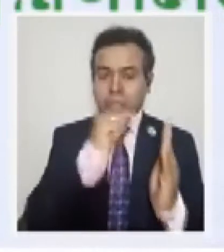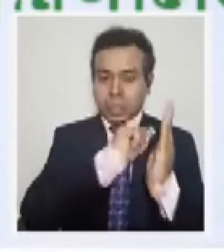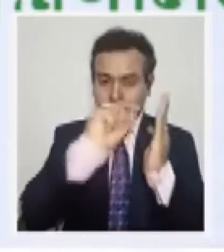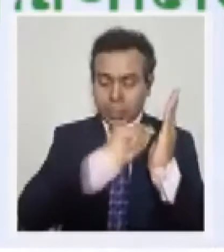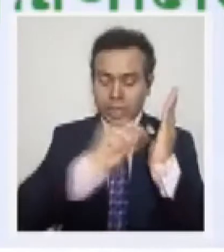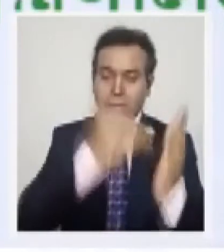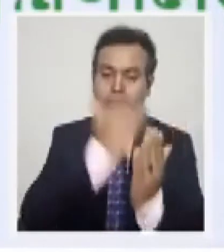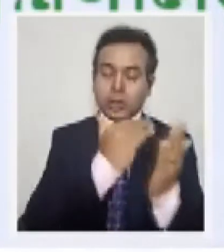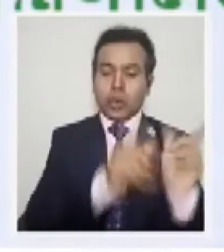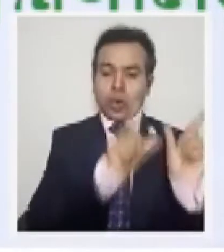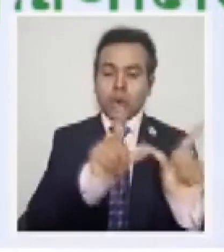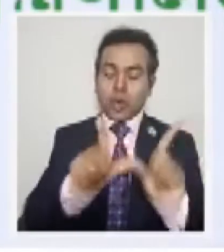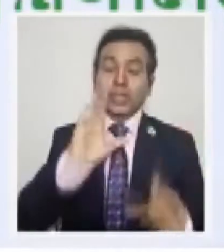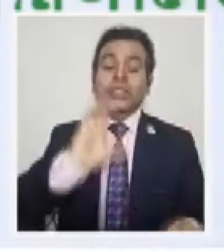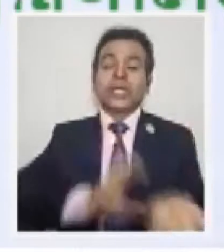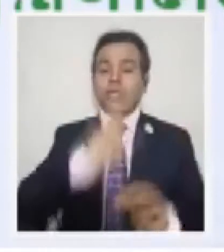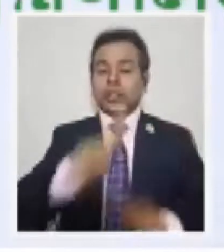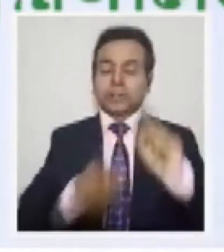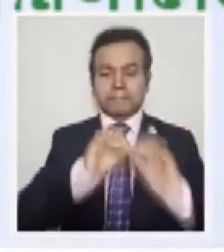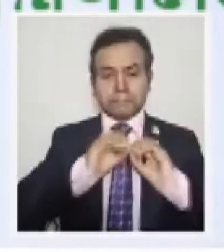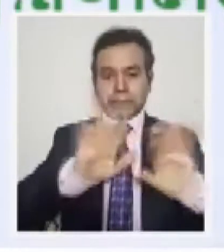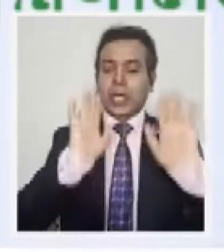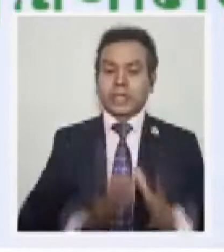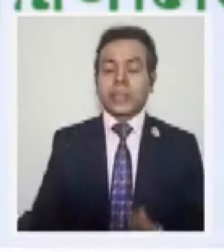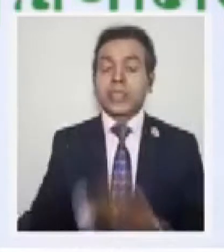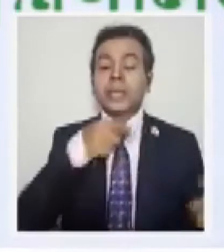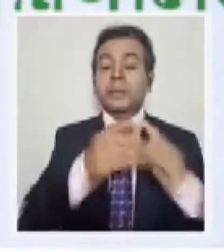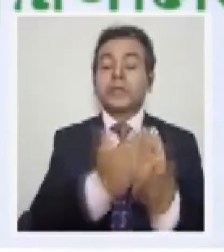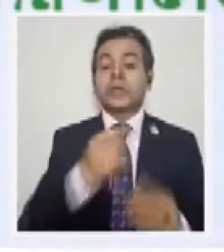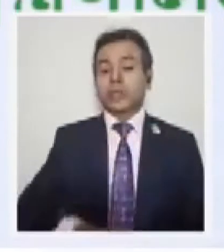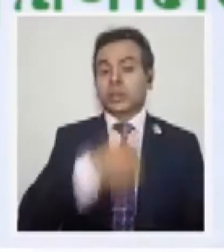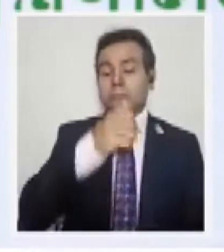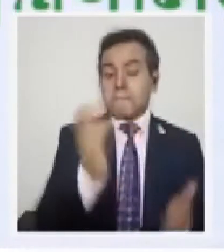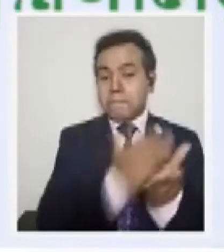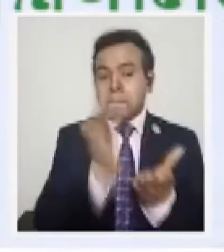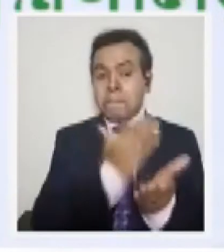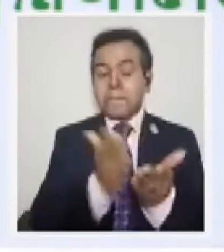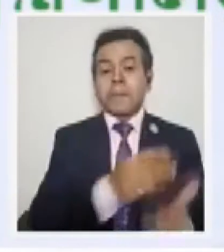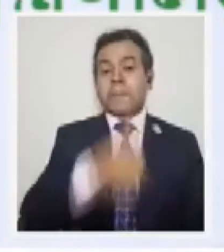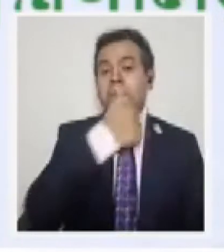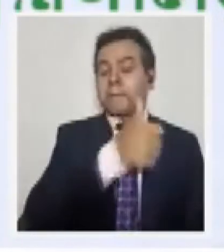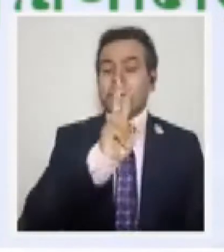বিভিন্ন পেশার জনগণের জন্য প্রতিপালনীয় নিয়মাবলীগুলি সংকলিত রয়েছে।